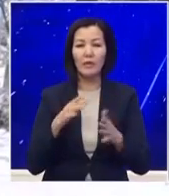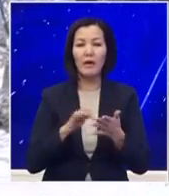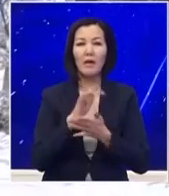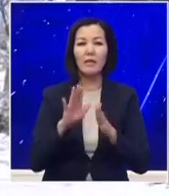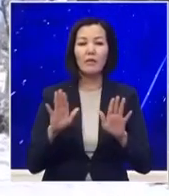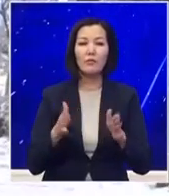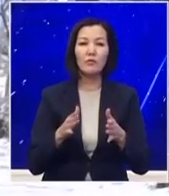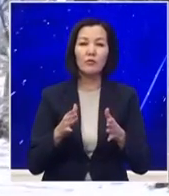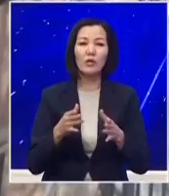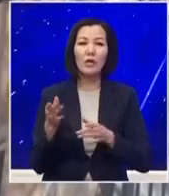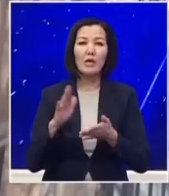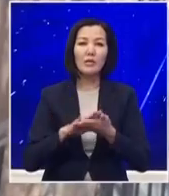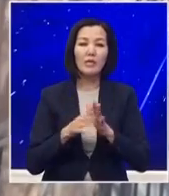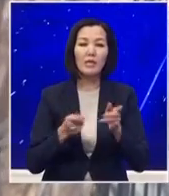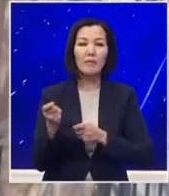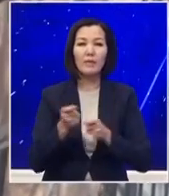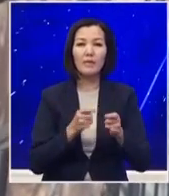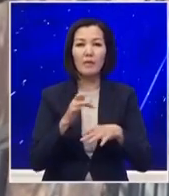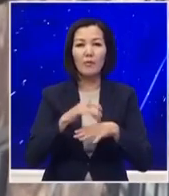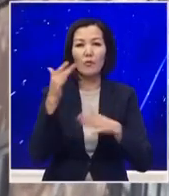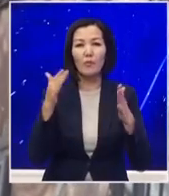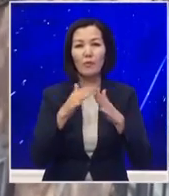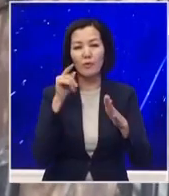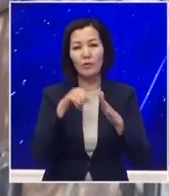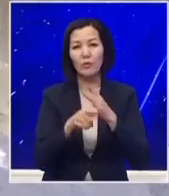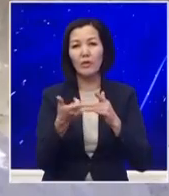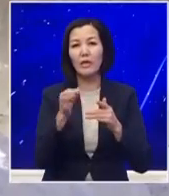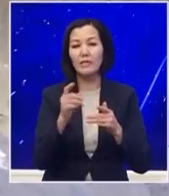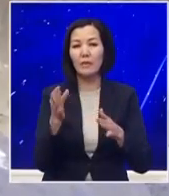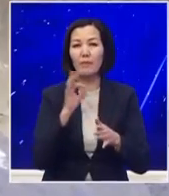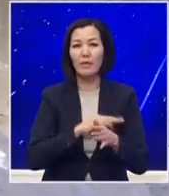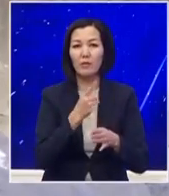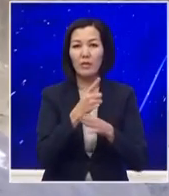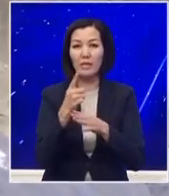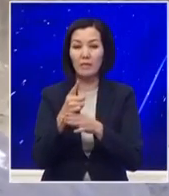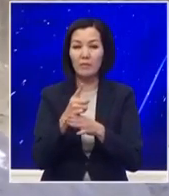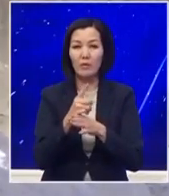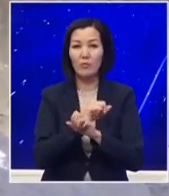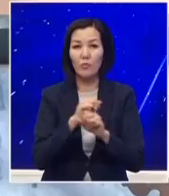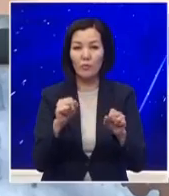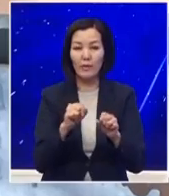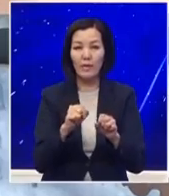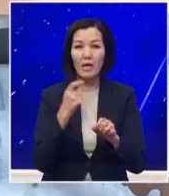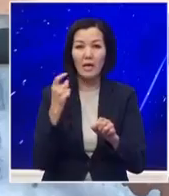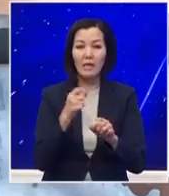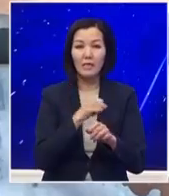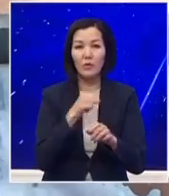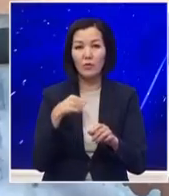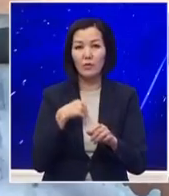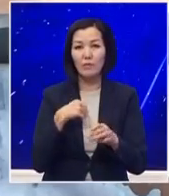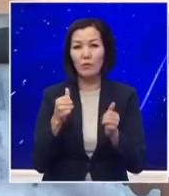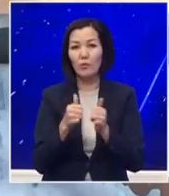жағдайлар басқармасы көпқабатты тұрғын үйлерде газ баллонын пайдалануға тыйым салынғанын ескертеді. Әр үй иесі өзіне ғана